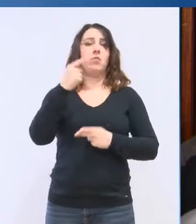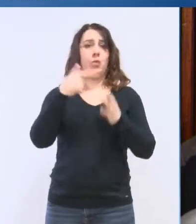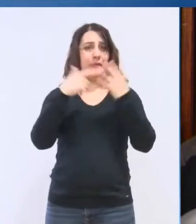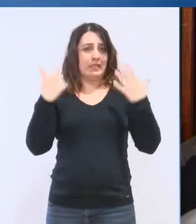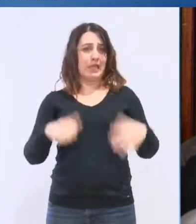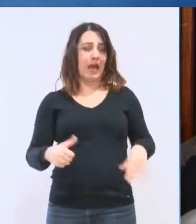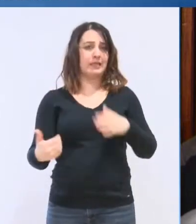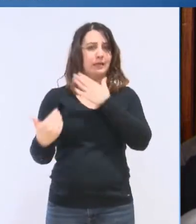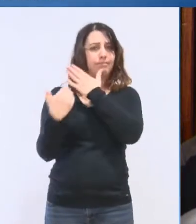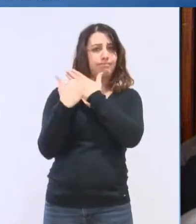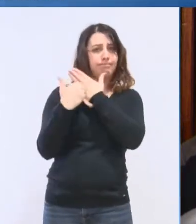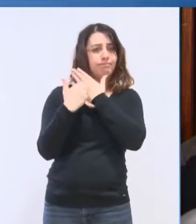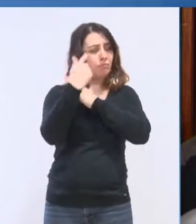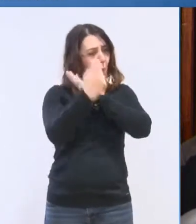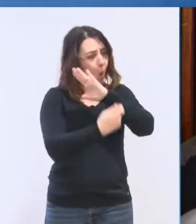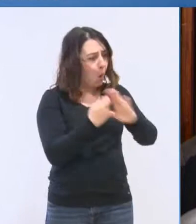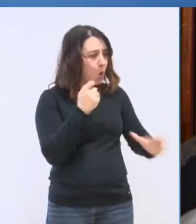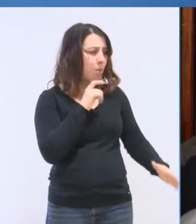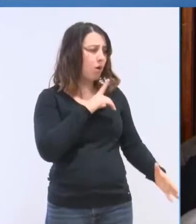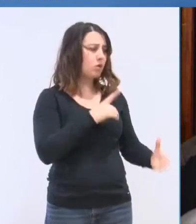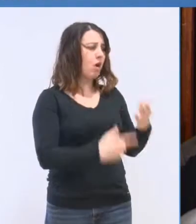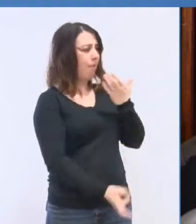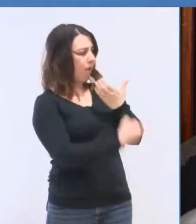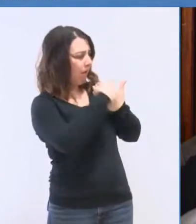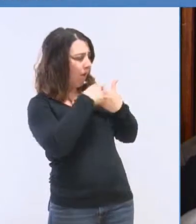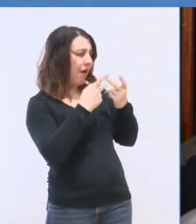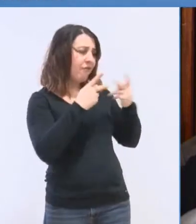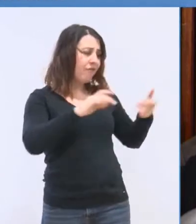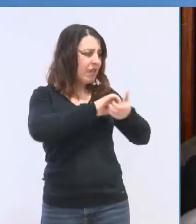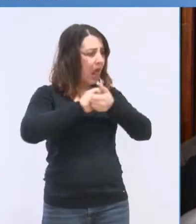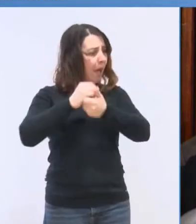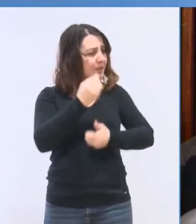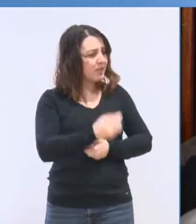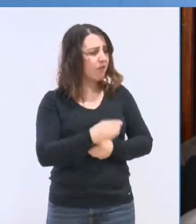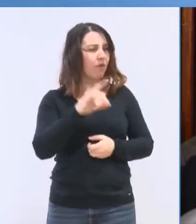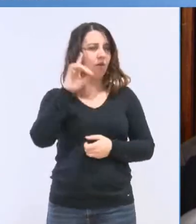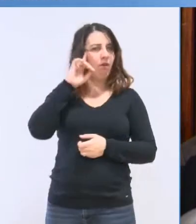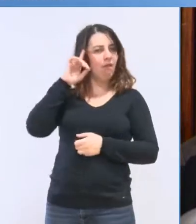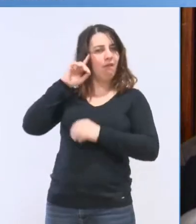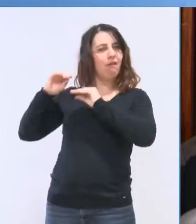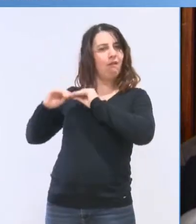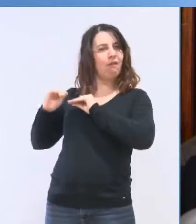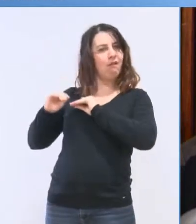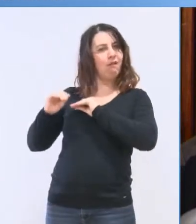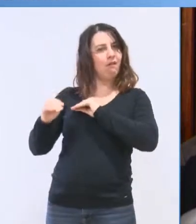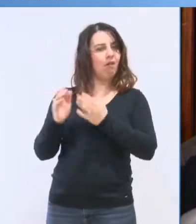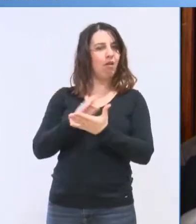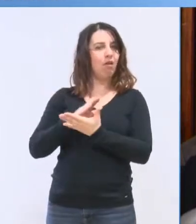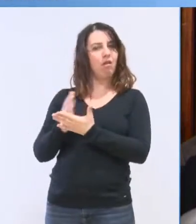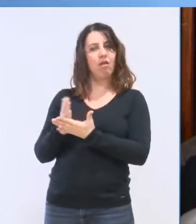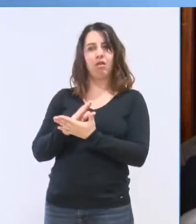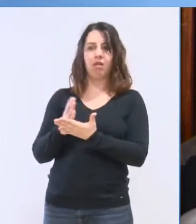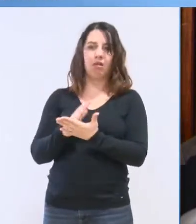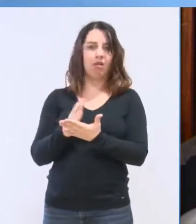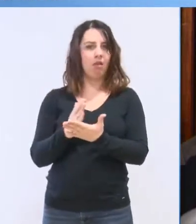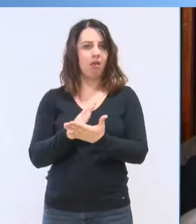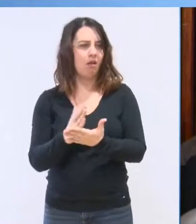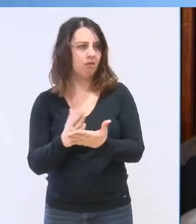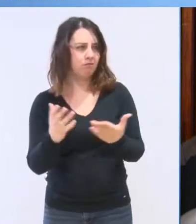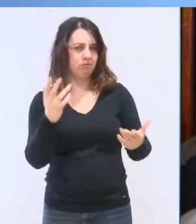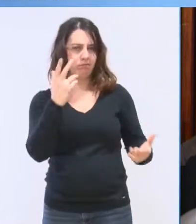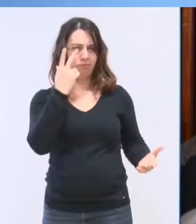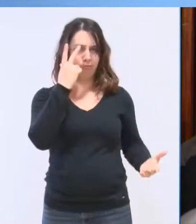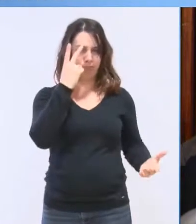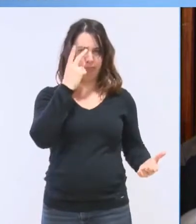vous demander de redevenir ville amie des enfants. Pourquoi cette hésitation assez